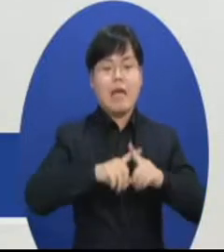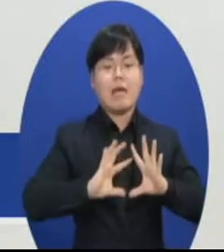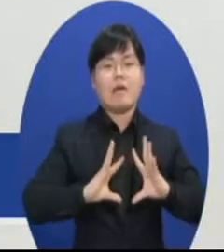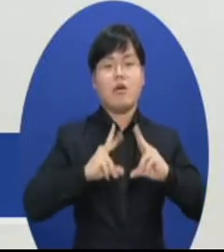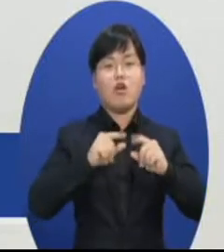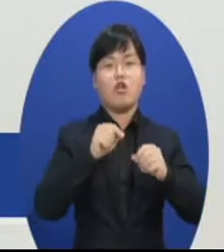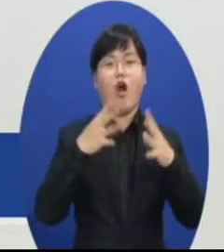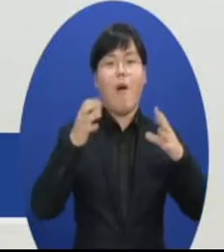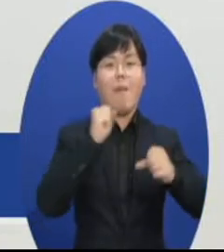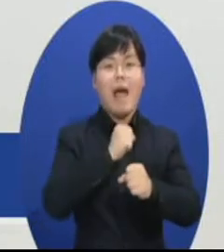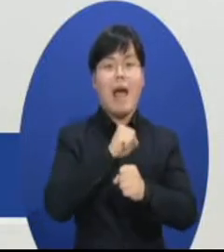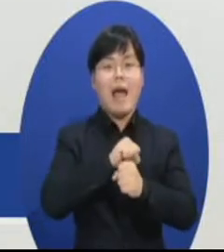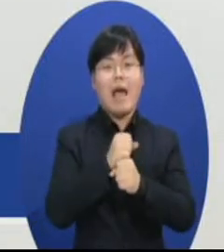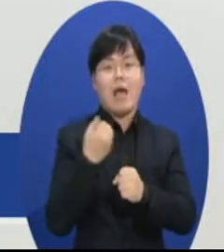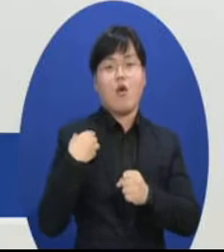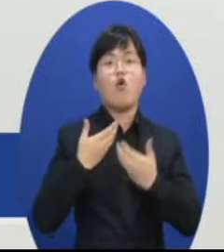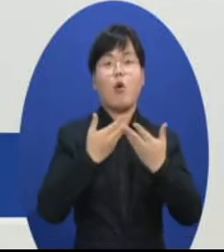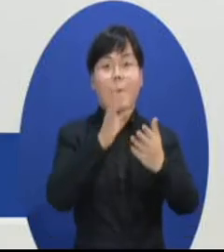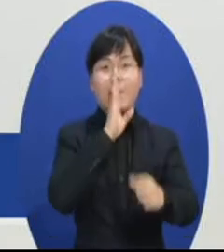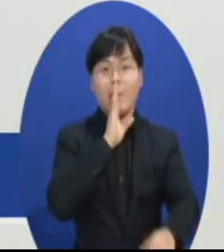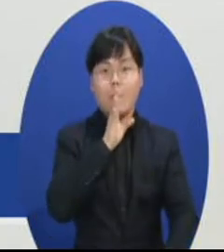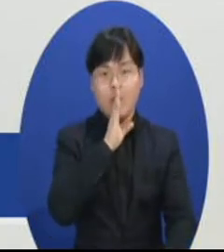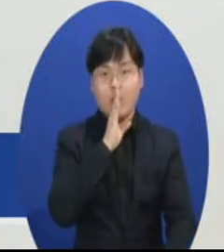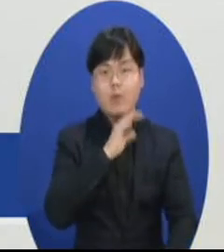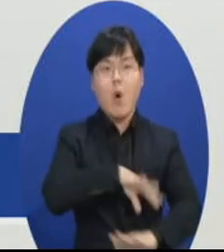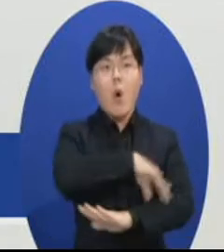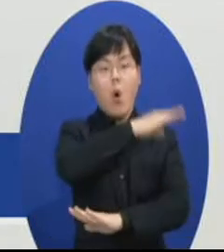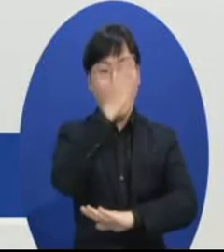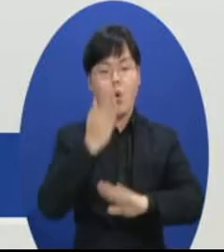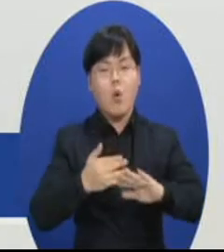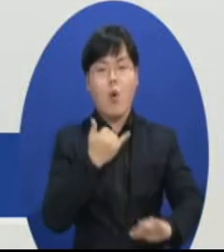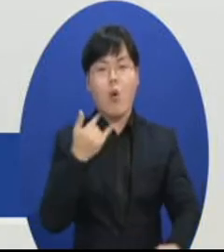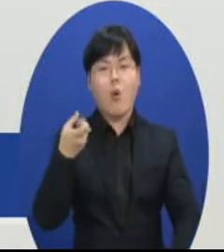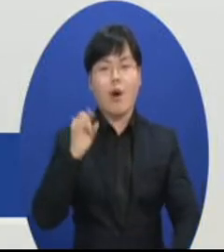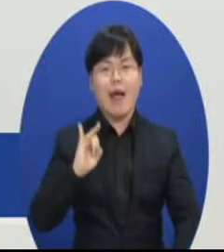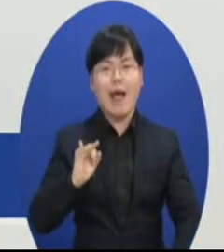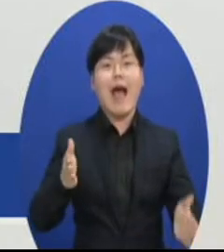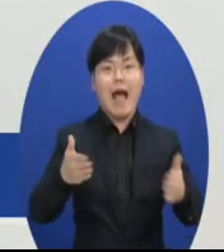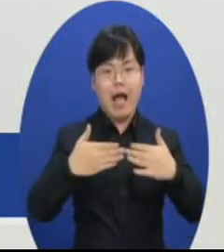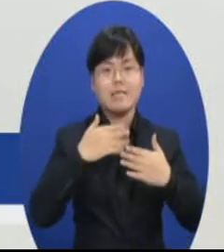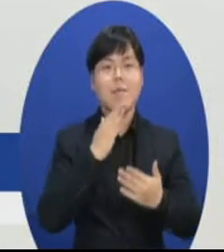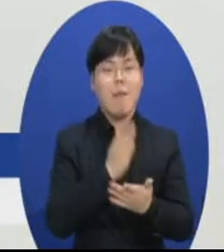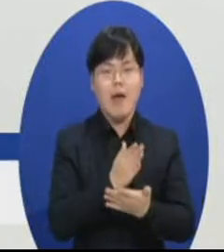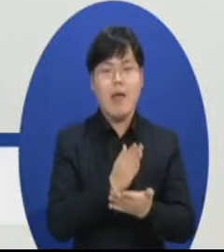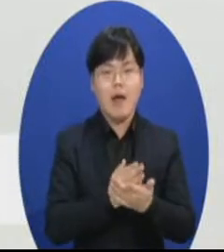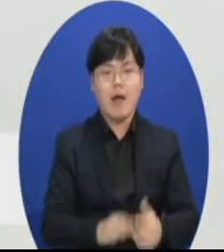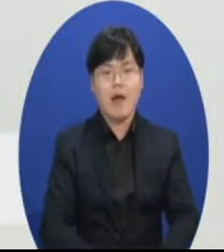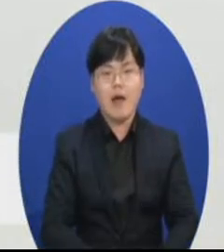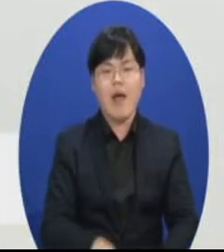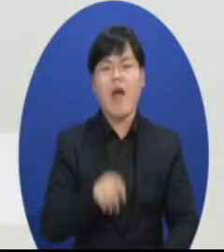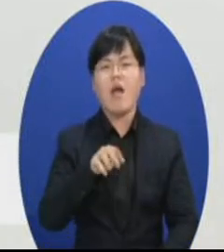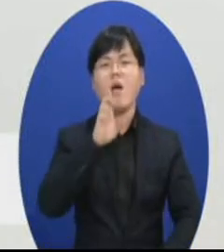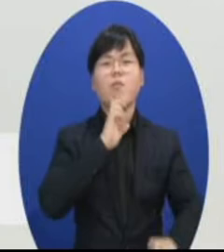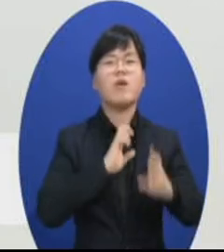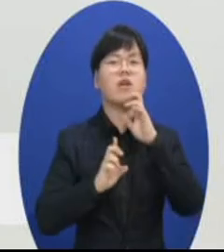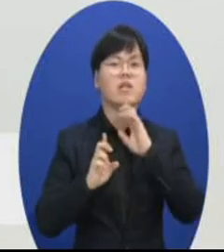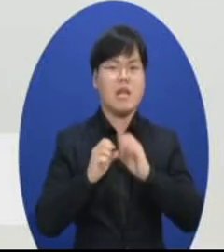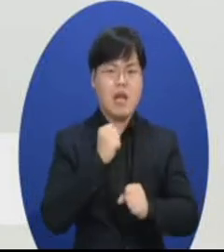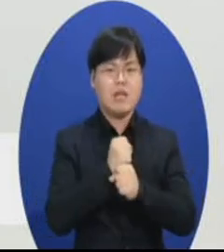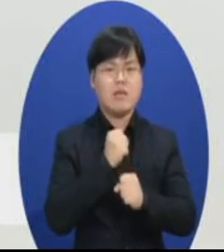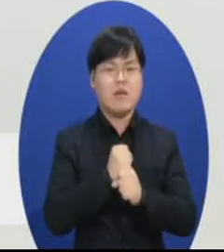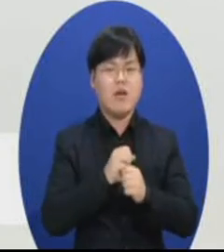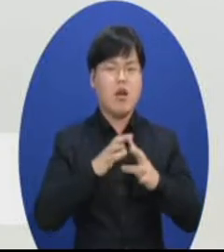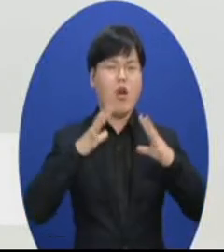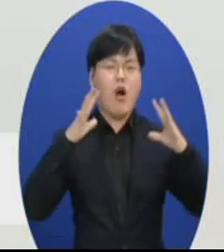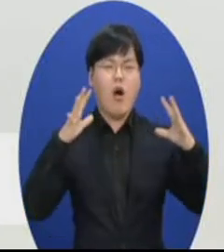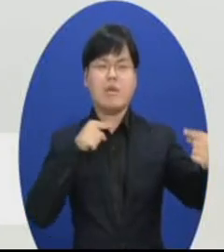байгаа. Зарим одоо уул уурхайнуудыг хурааж авсан. Энэ бол хүндрэл бэрхшээлтэй ажлууд аа.